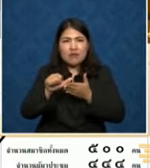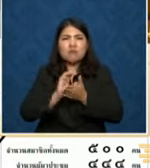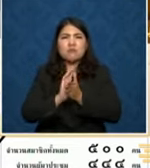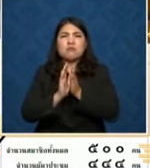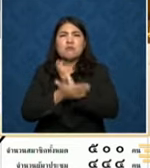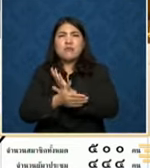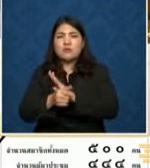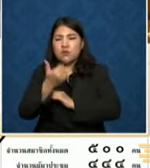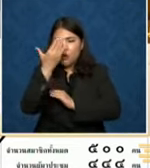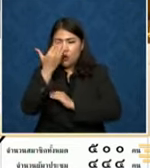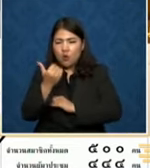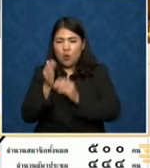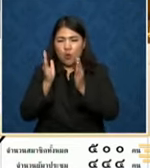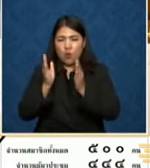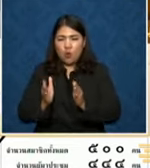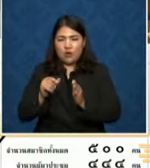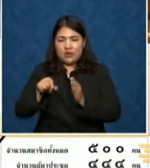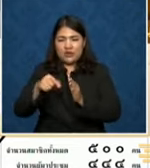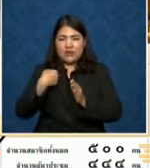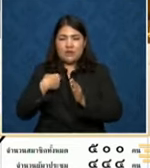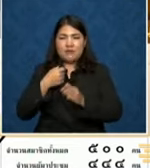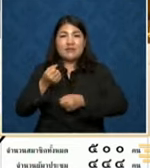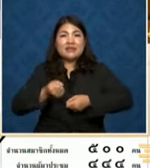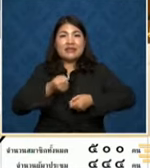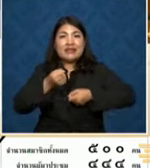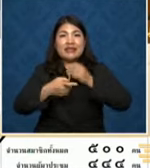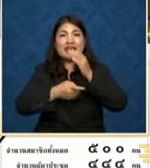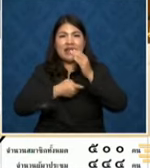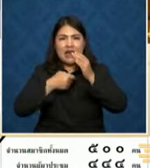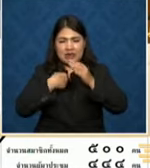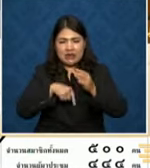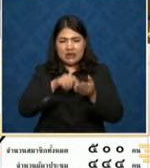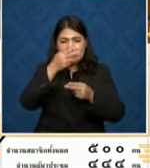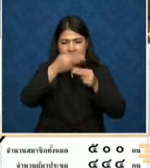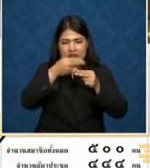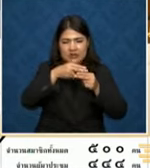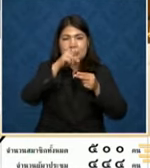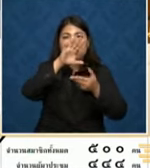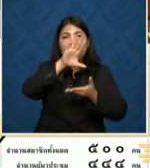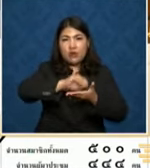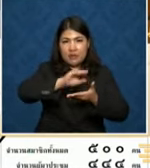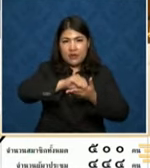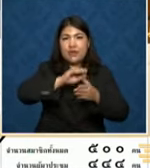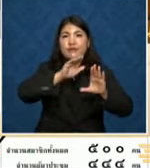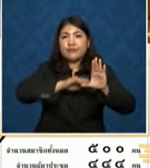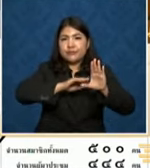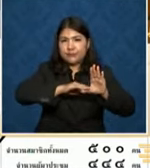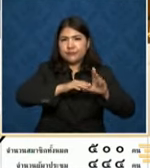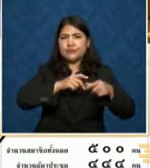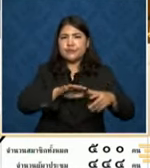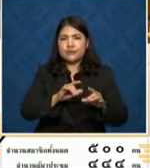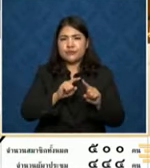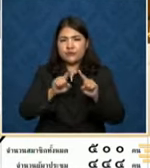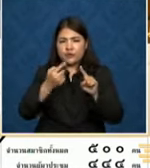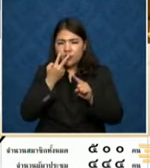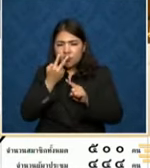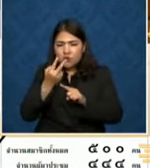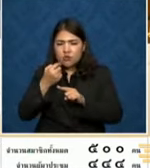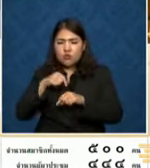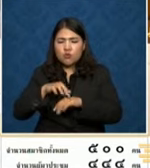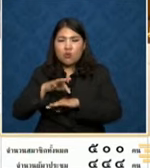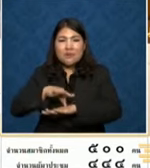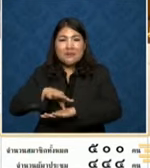ที่ได้ขึ้นทะเบียนกับการยางแห่งประเทศไทยในเรื่องของการนะครับให้มีการพิกัดนะ